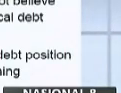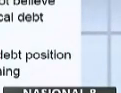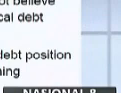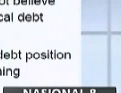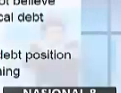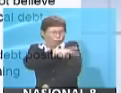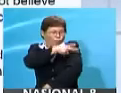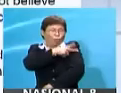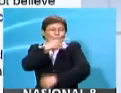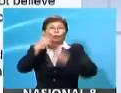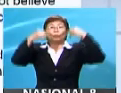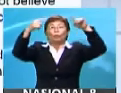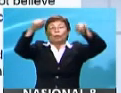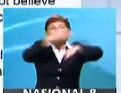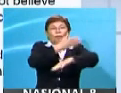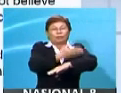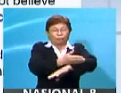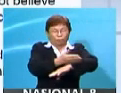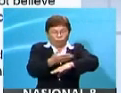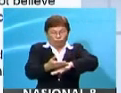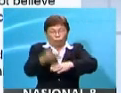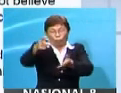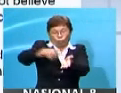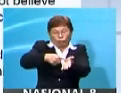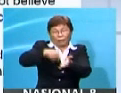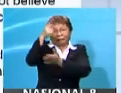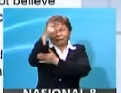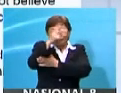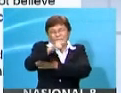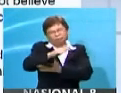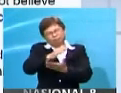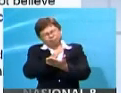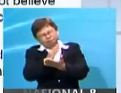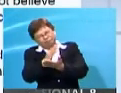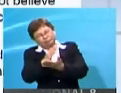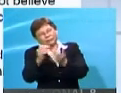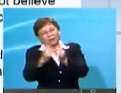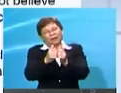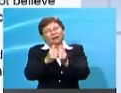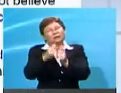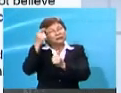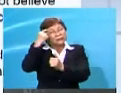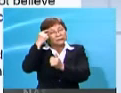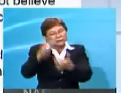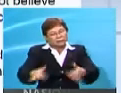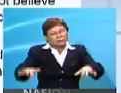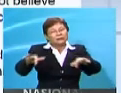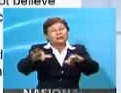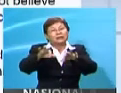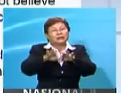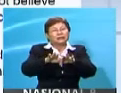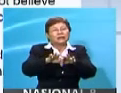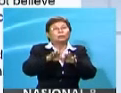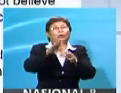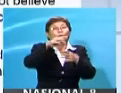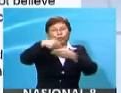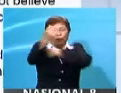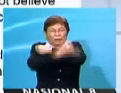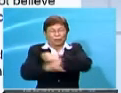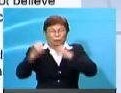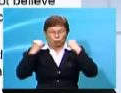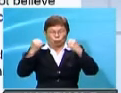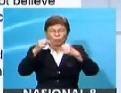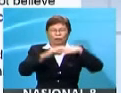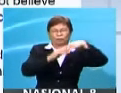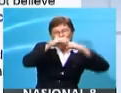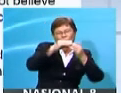percaya defisit fiskal Malaysia dan hutang kerajaan adalah sederhana dengan mengambil kira kedudukan luar negeri yang Kukuh dan fleksibiliti